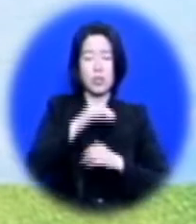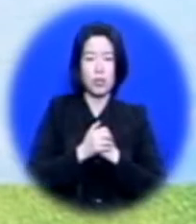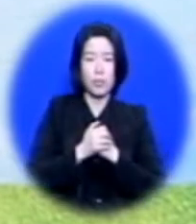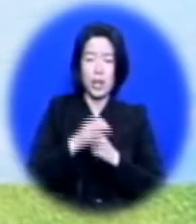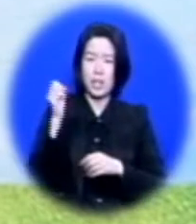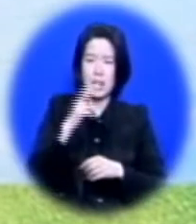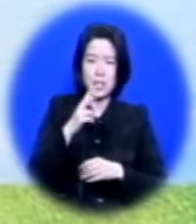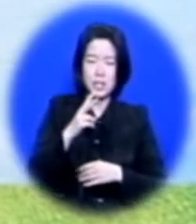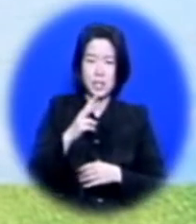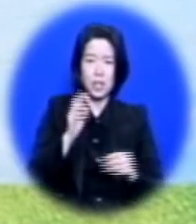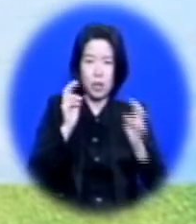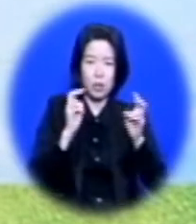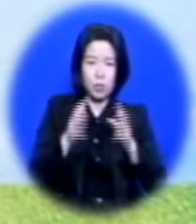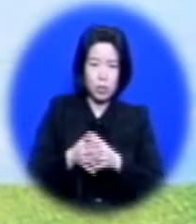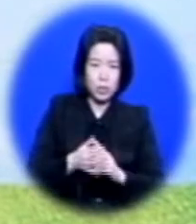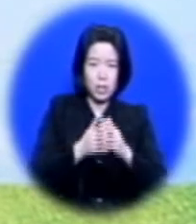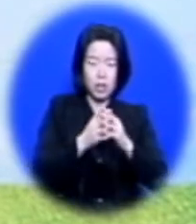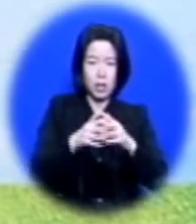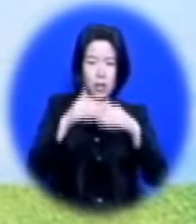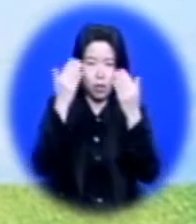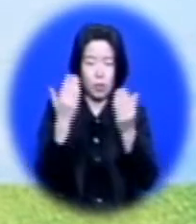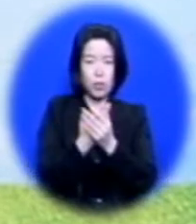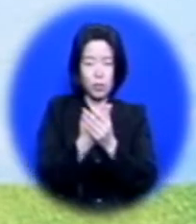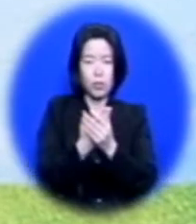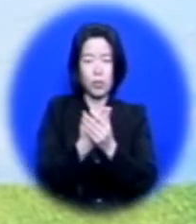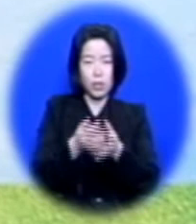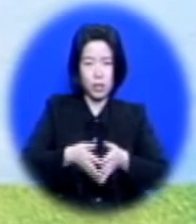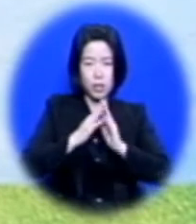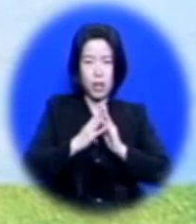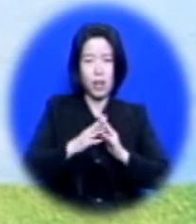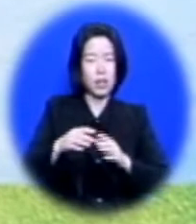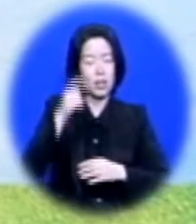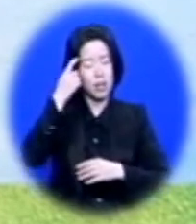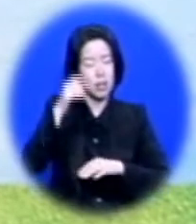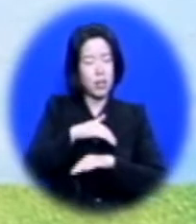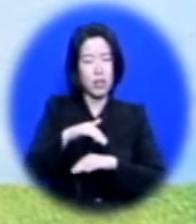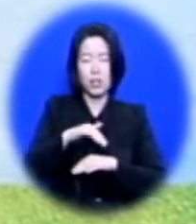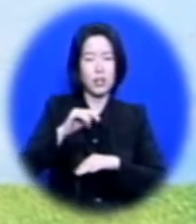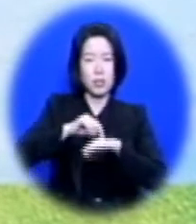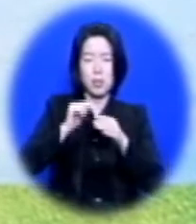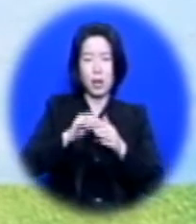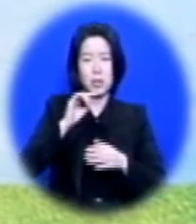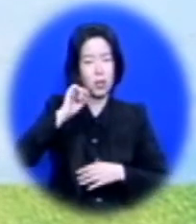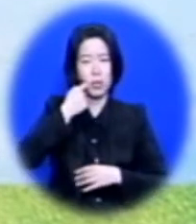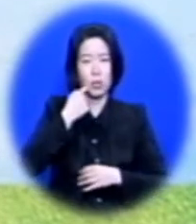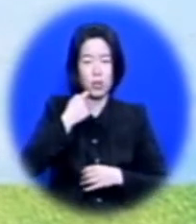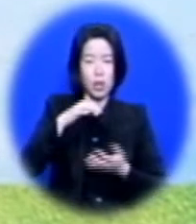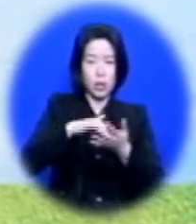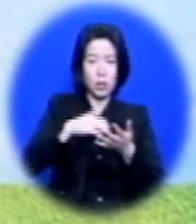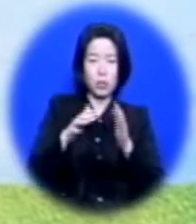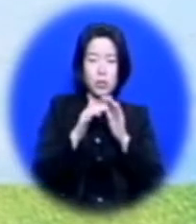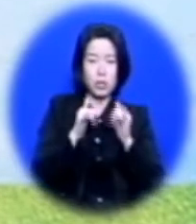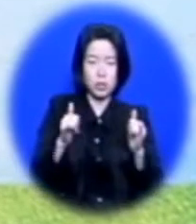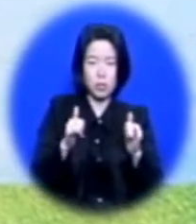그리고 다시 공사를 제기해서 완공을 할 엄두가 나지 않았어요 교회 수도 그 방금 되지도 못하고 교회